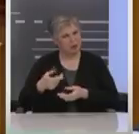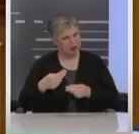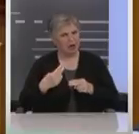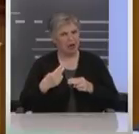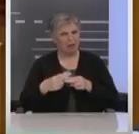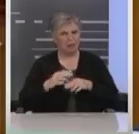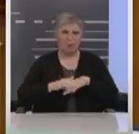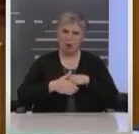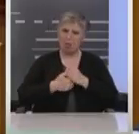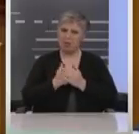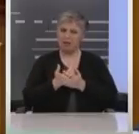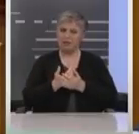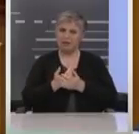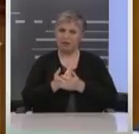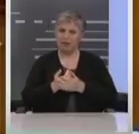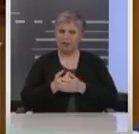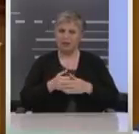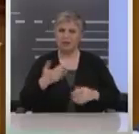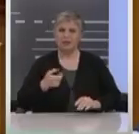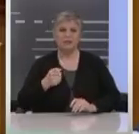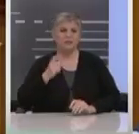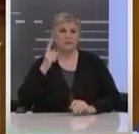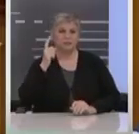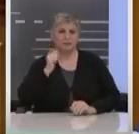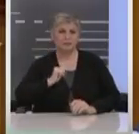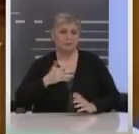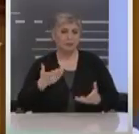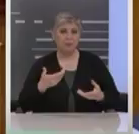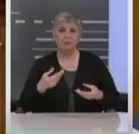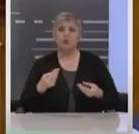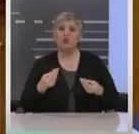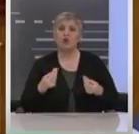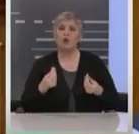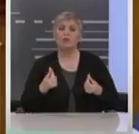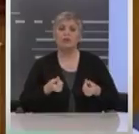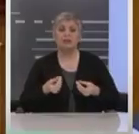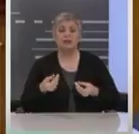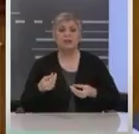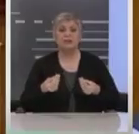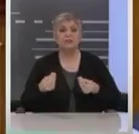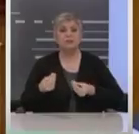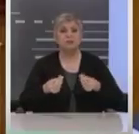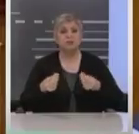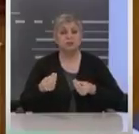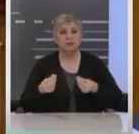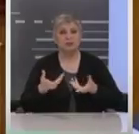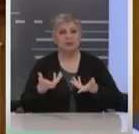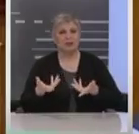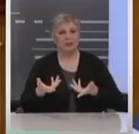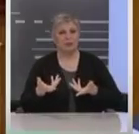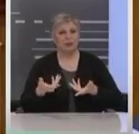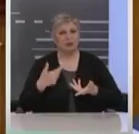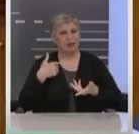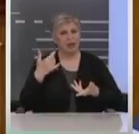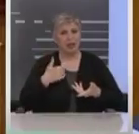Όμως επειδή είναι γνωστή σε όλους μας η αριθμητική, ο αλγόριθμος, η